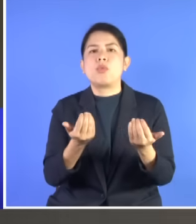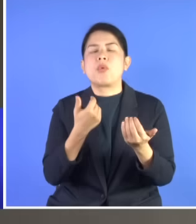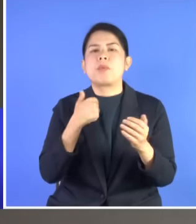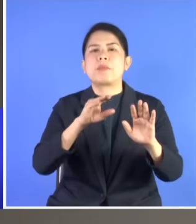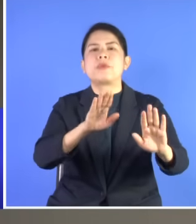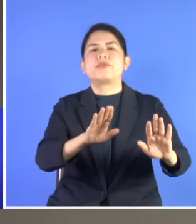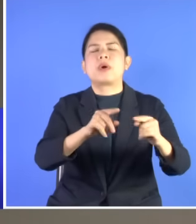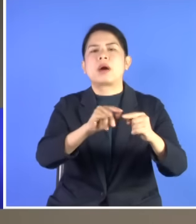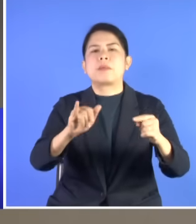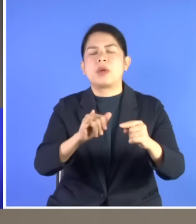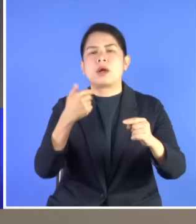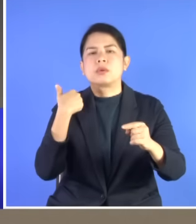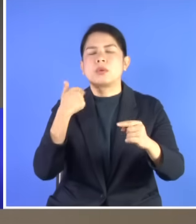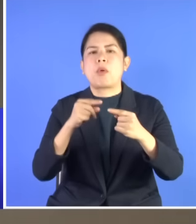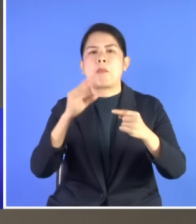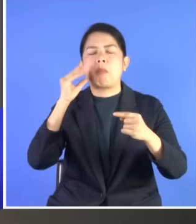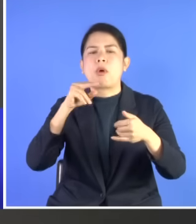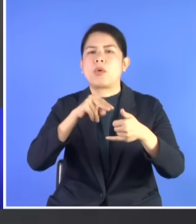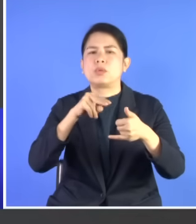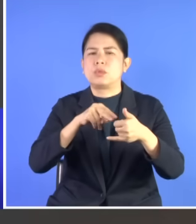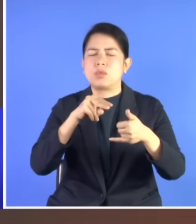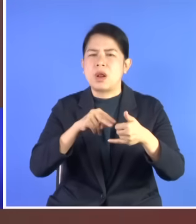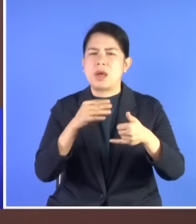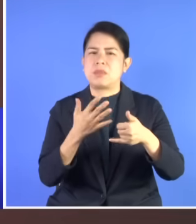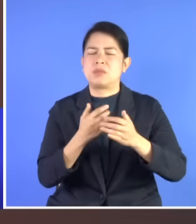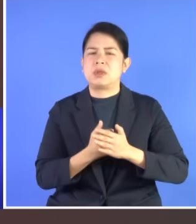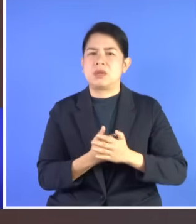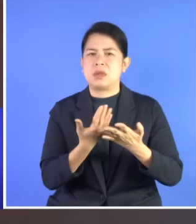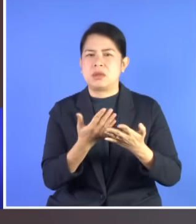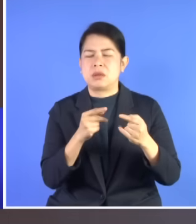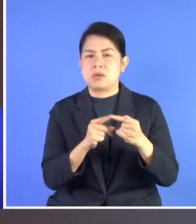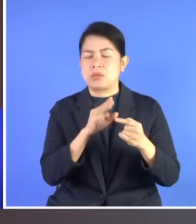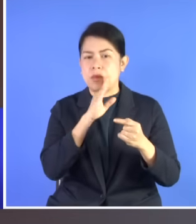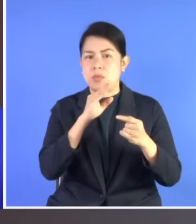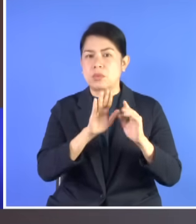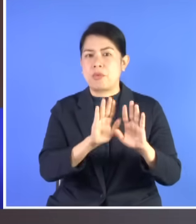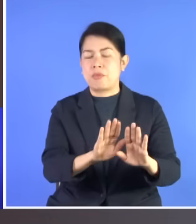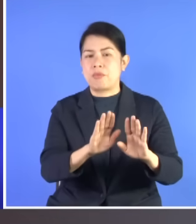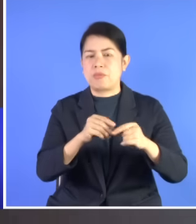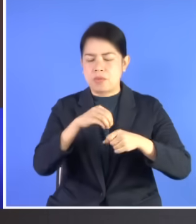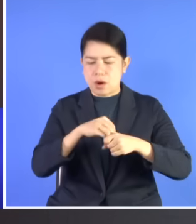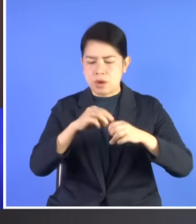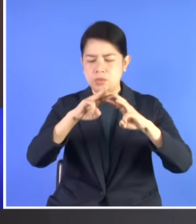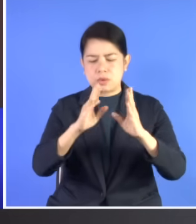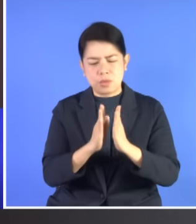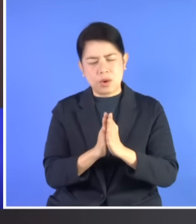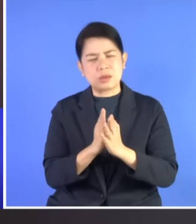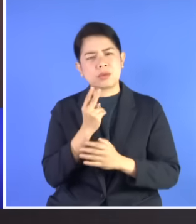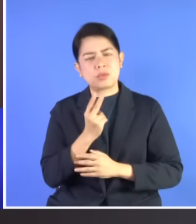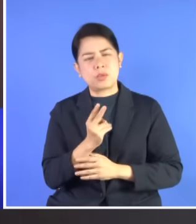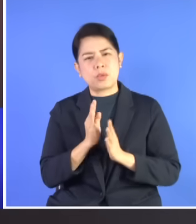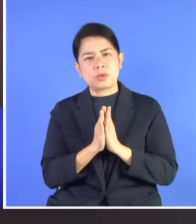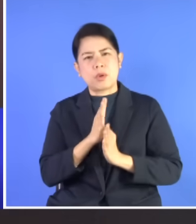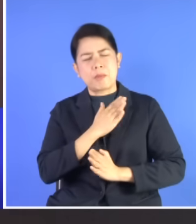มาเอาเด็กไปหน่อยเพราะว่าเดี๋ยวมันจะดูแล้วมันก็จะไม่ดีจริงๆใช่ไหมฮะพระก็อย่างที่ว่าเนี่ยแล้วก็เด็กก็เป็นเด็กผู้หญิงด้วยเอ